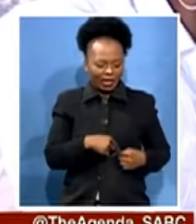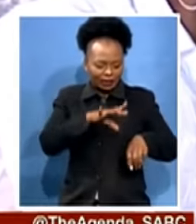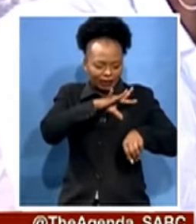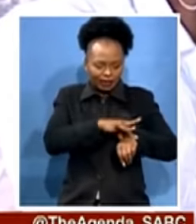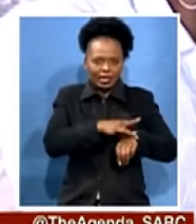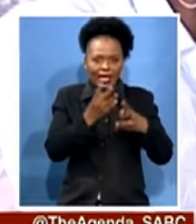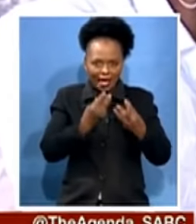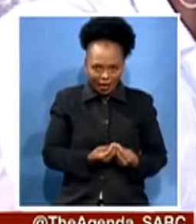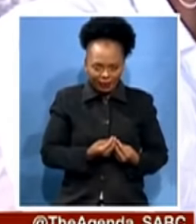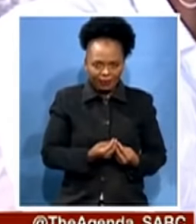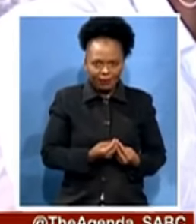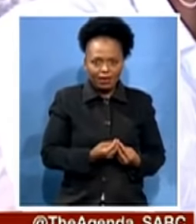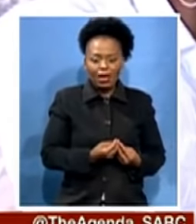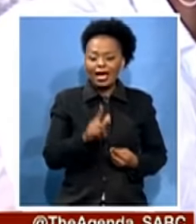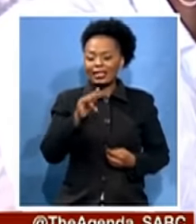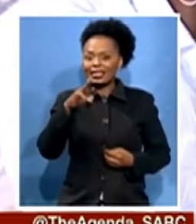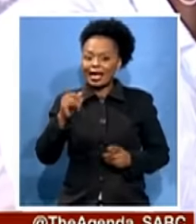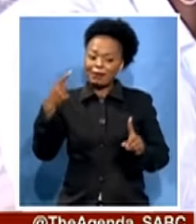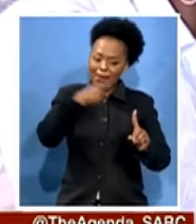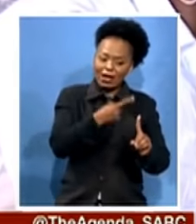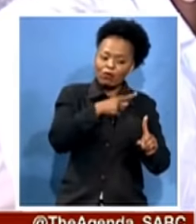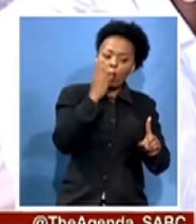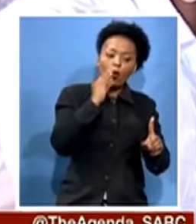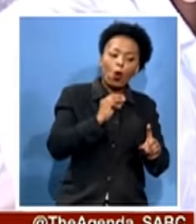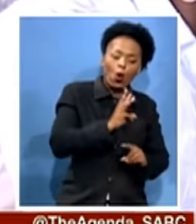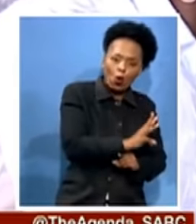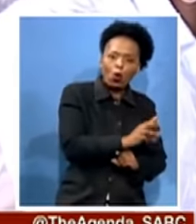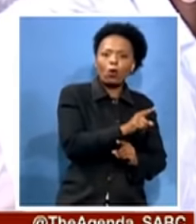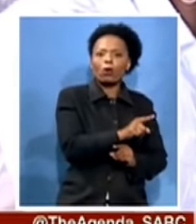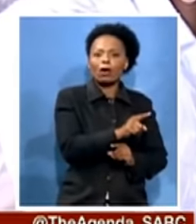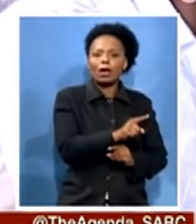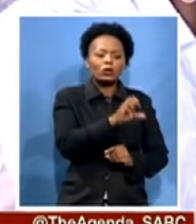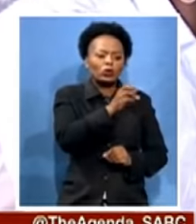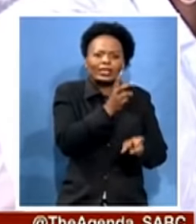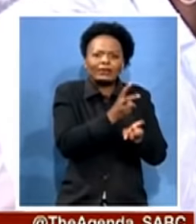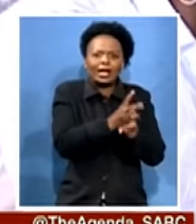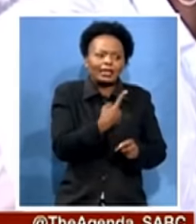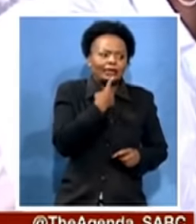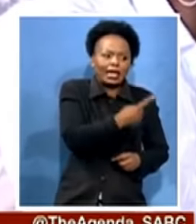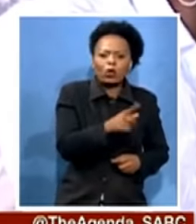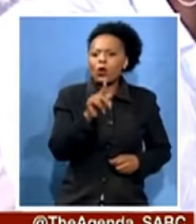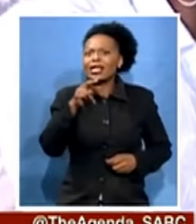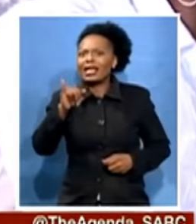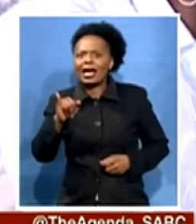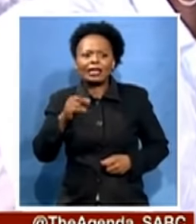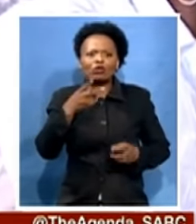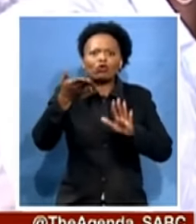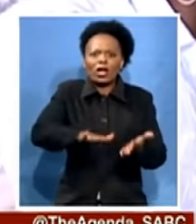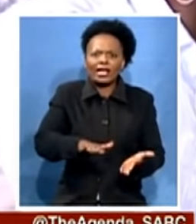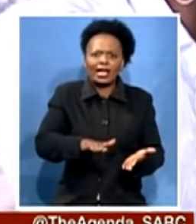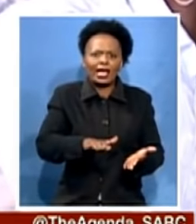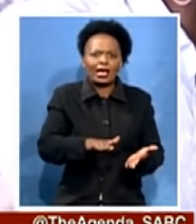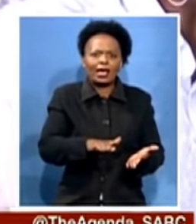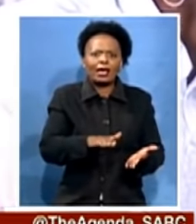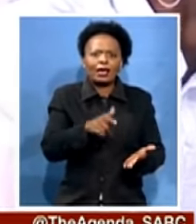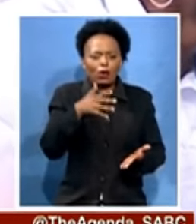uLindani kwabanzima ukuthi sithi phahla unako sekushona uLindani besilindele ukuthi afike ngoba ubesethathwe umalume